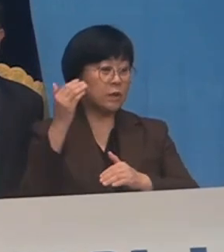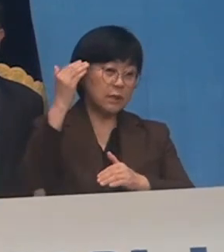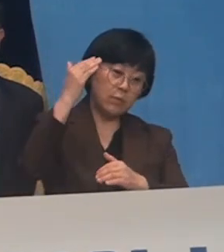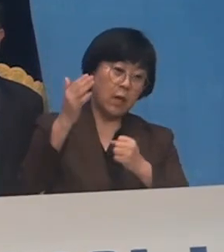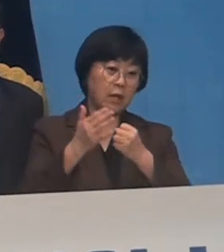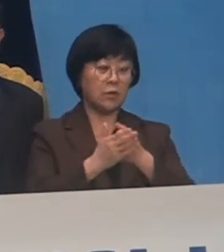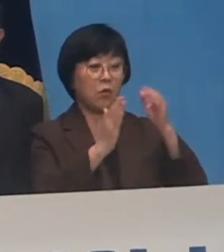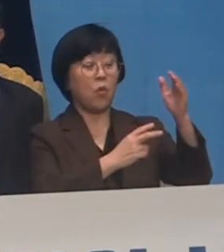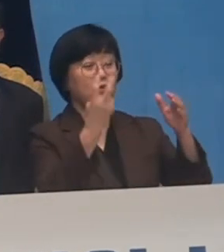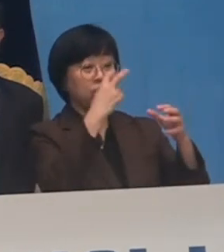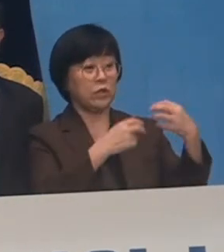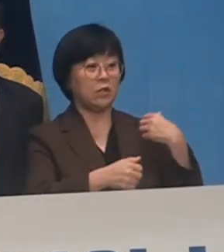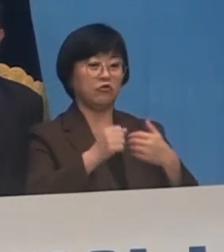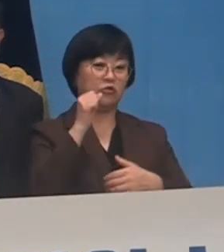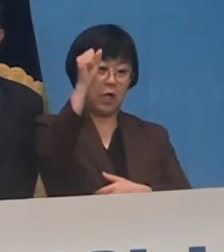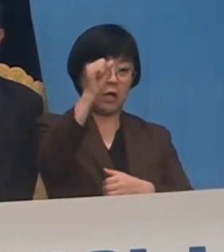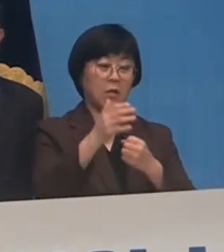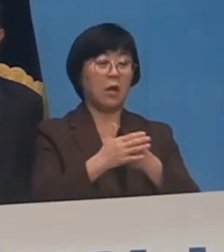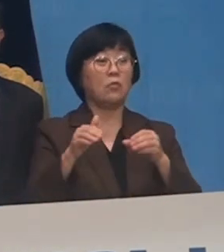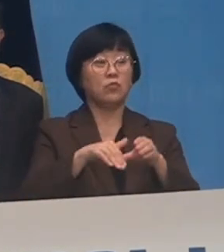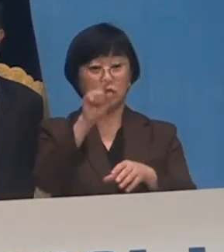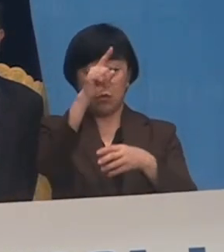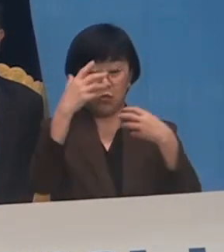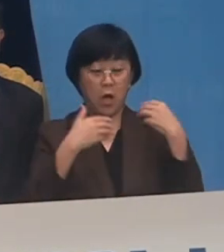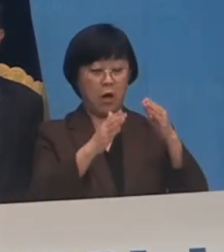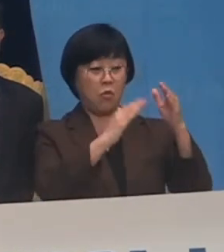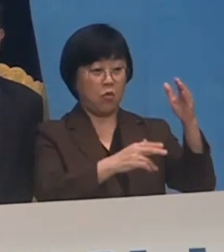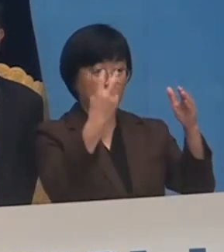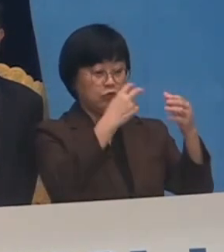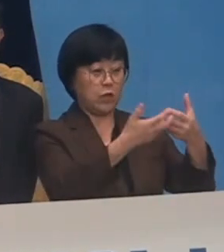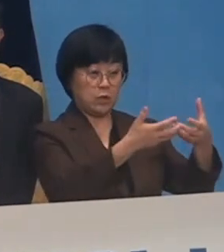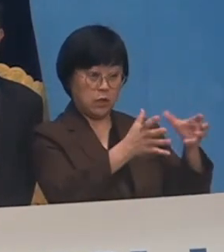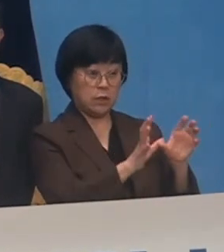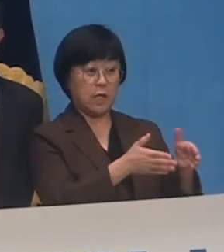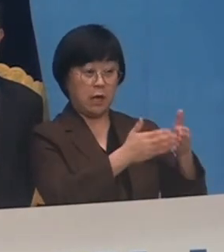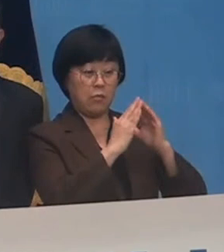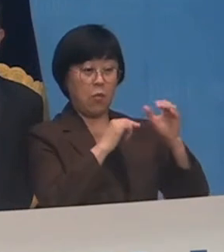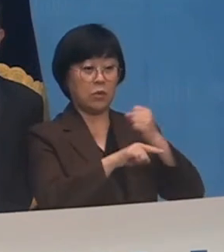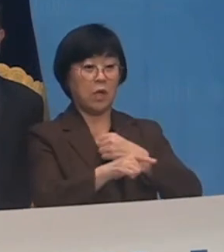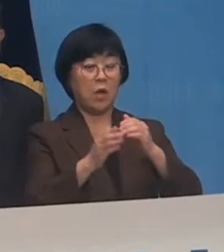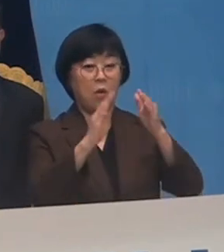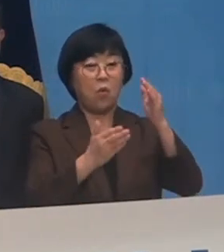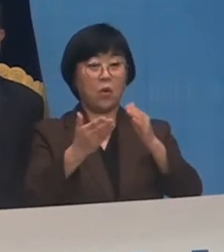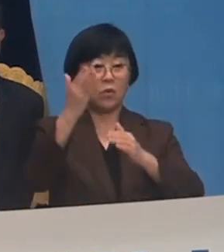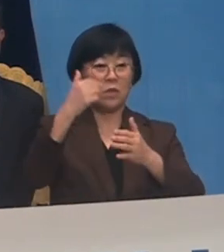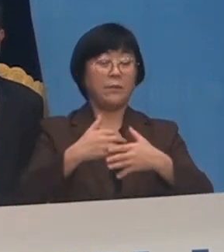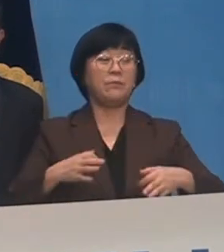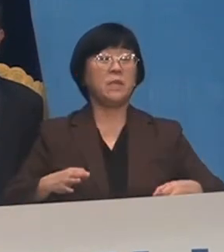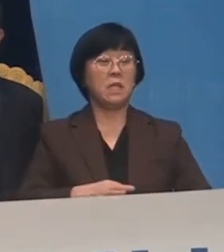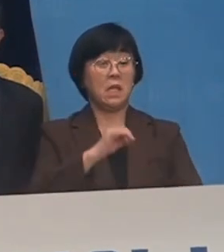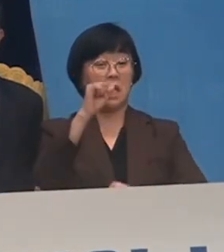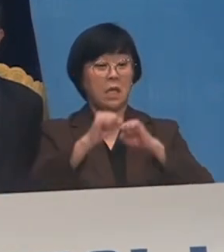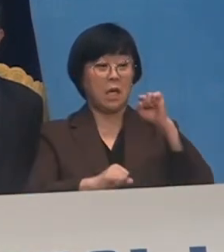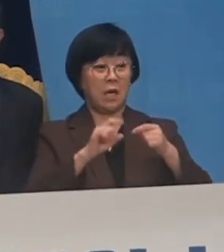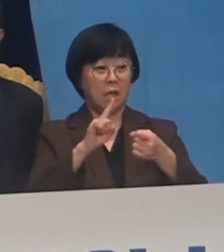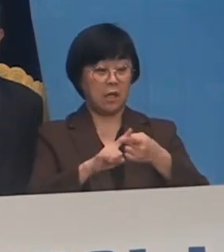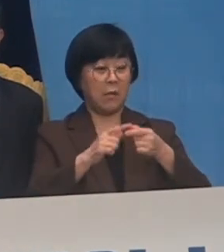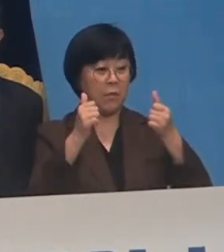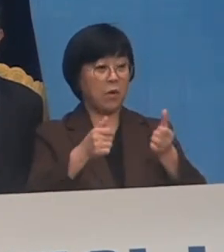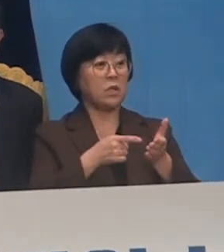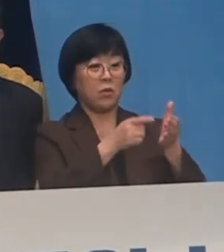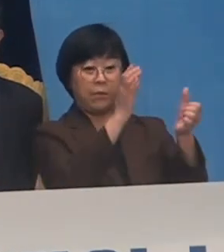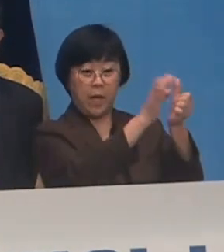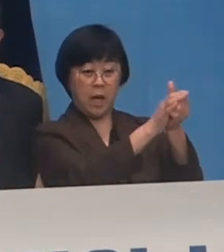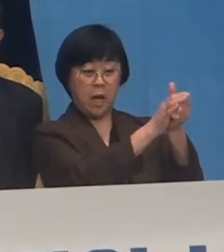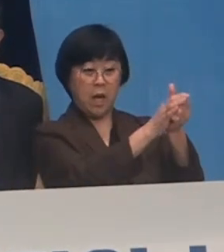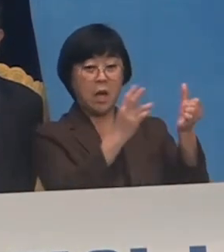규탄한다. 문재인 정부가 공수처를 설치한 목적은 고위공직자 비리 행위에 대한 수사와 기소를